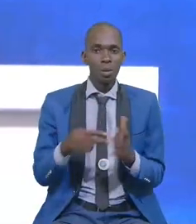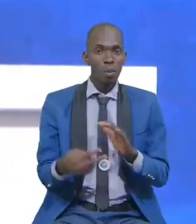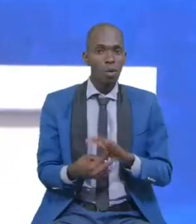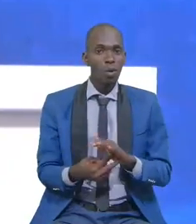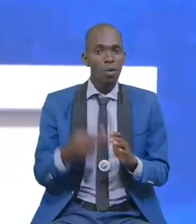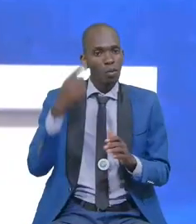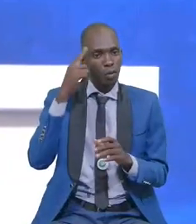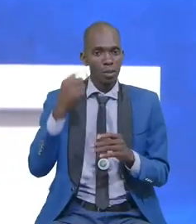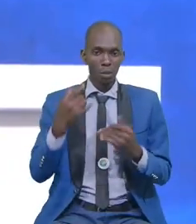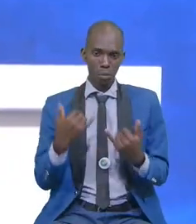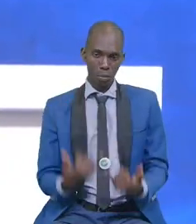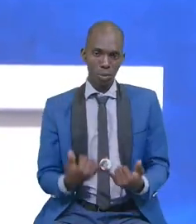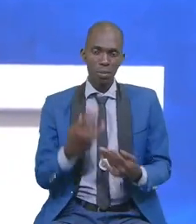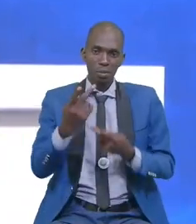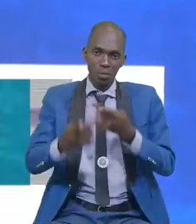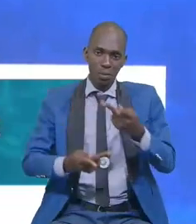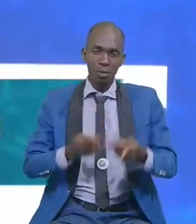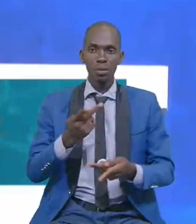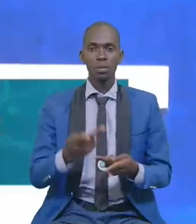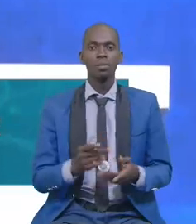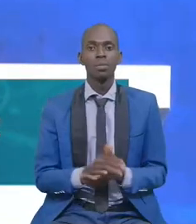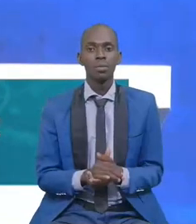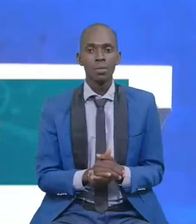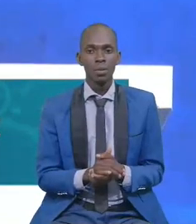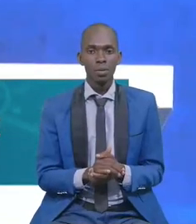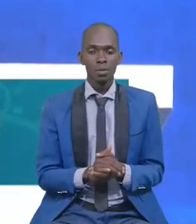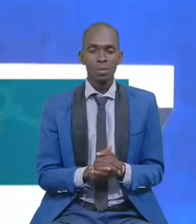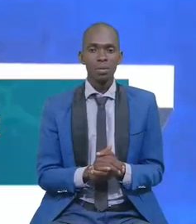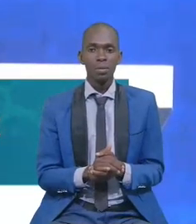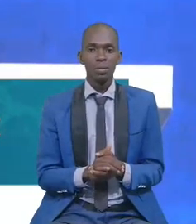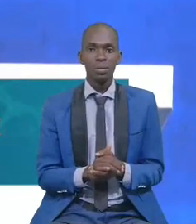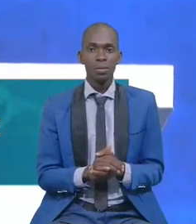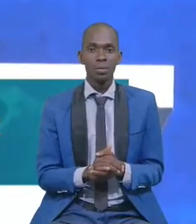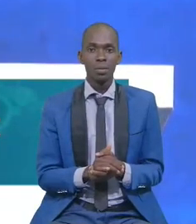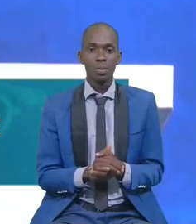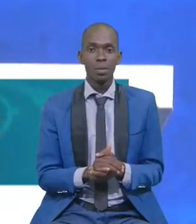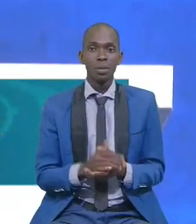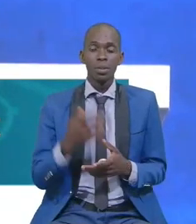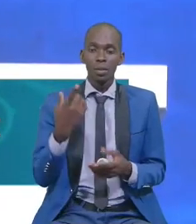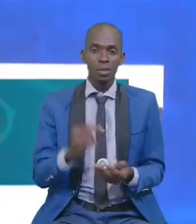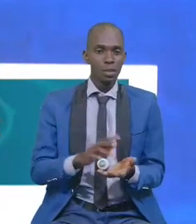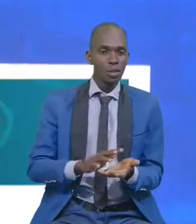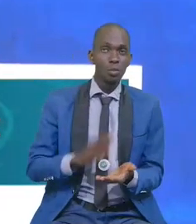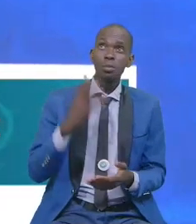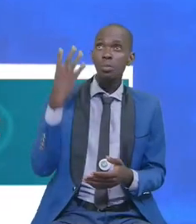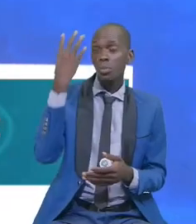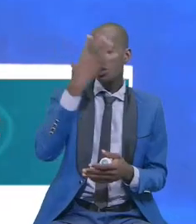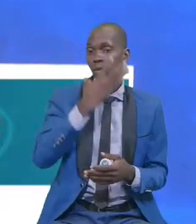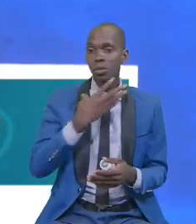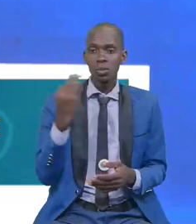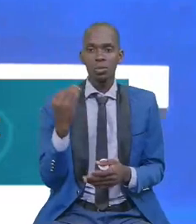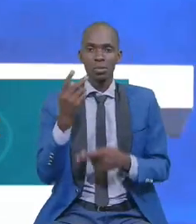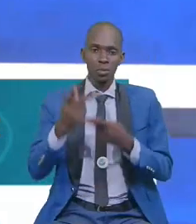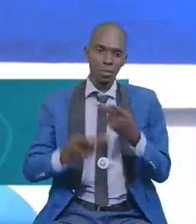le plan inchangeable de Dieu pour la visitation présente, la visitation glorieuse pour laquelle nous sommes